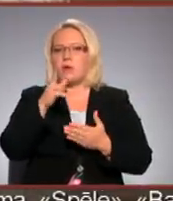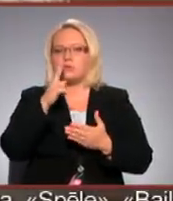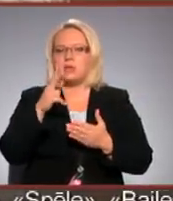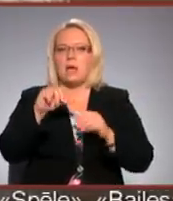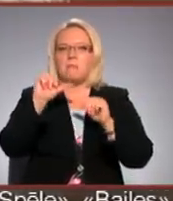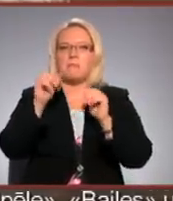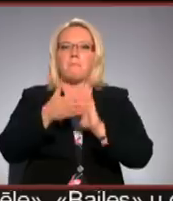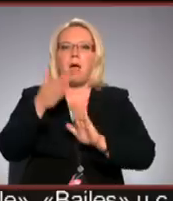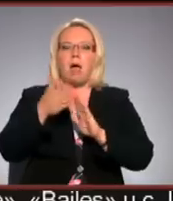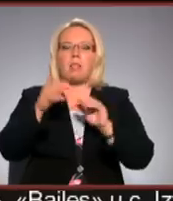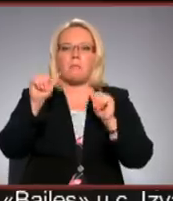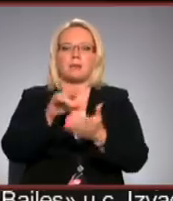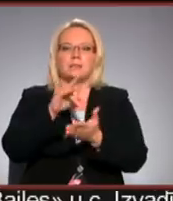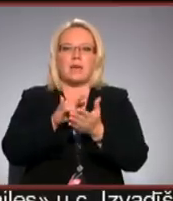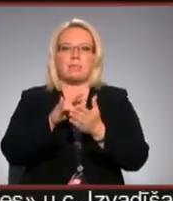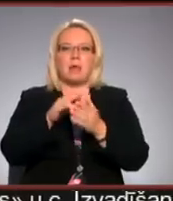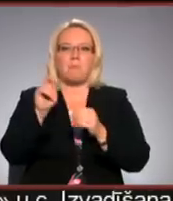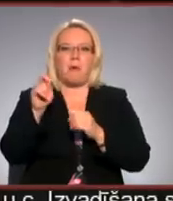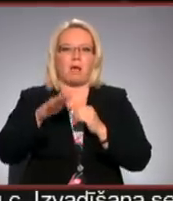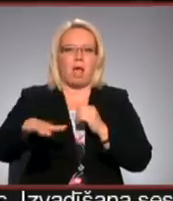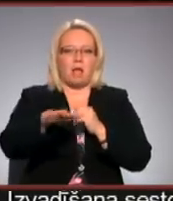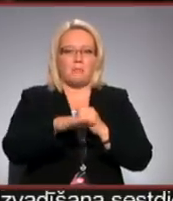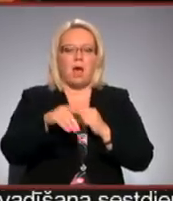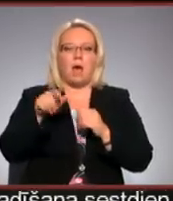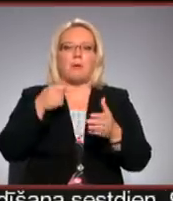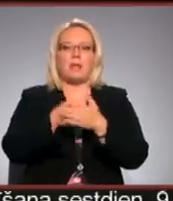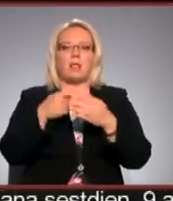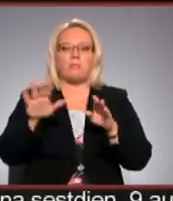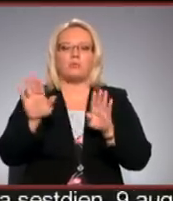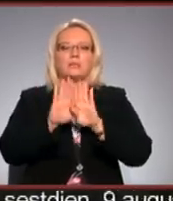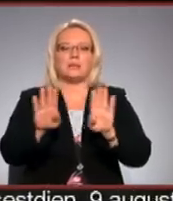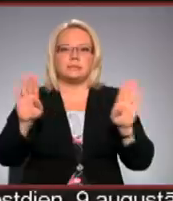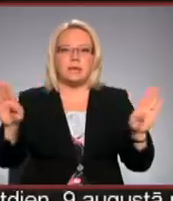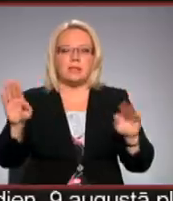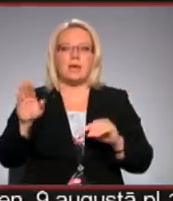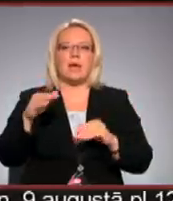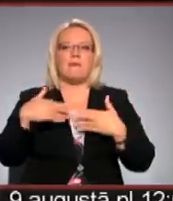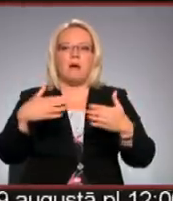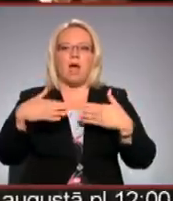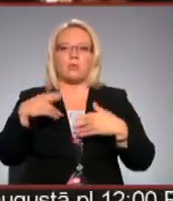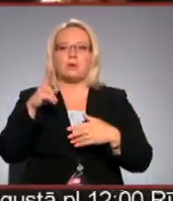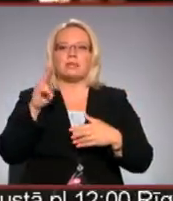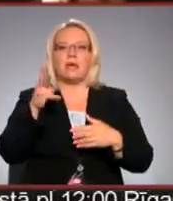mākslas centra pagalmā. Simpozija gala produkts būs keramikas darbu izstāde Nikolai Vārtos